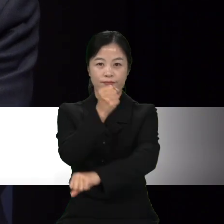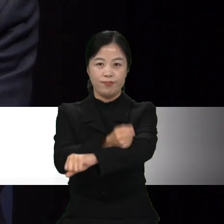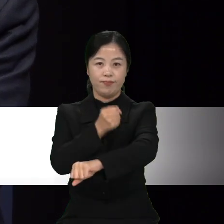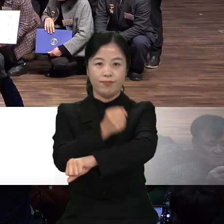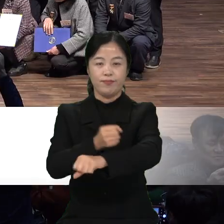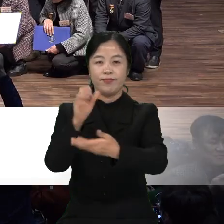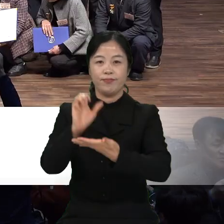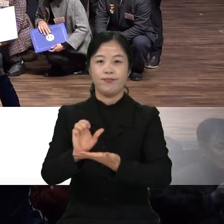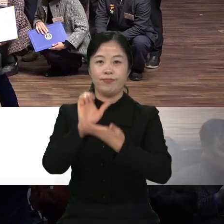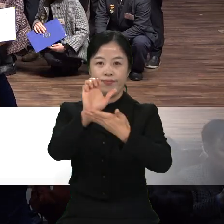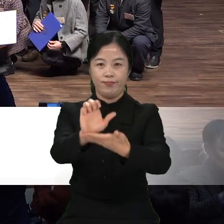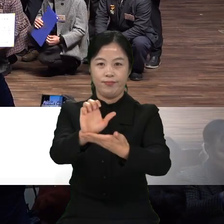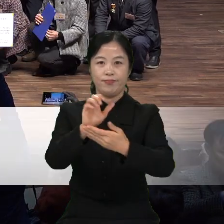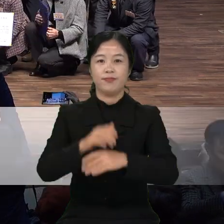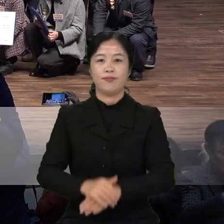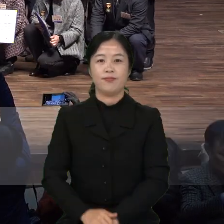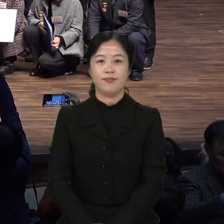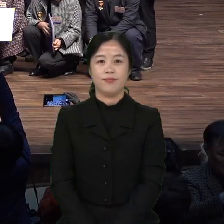표창 수여가